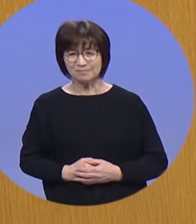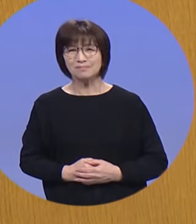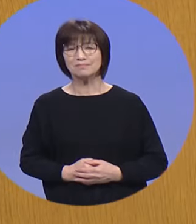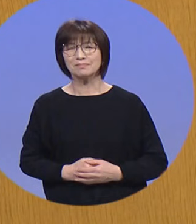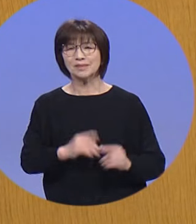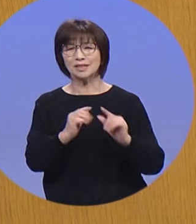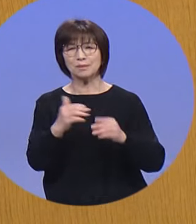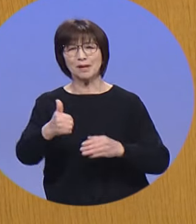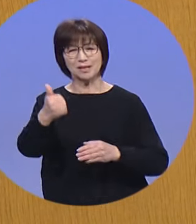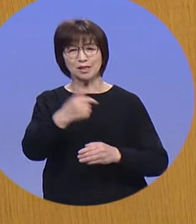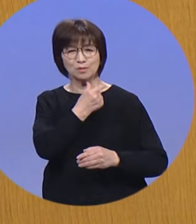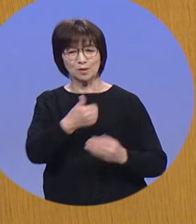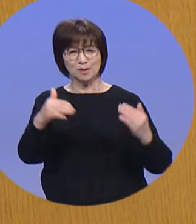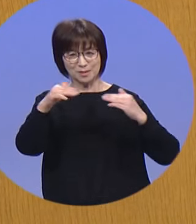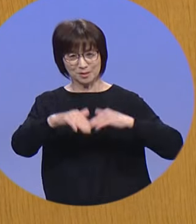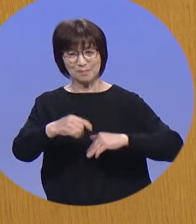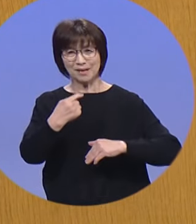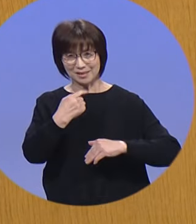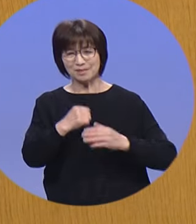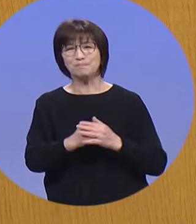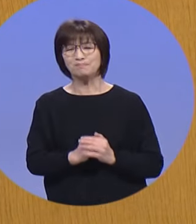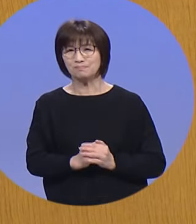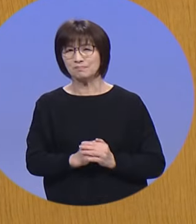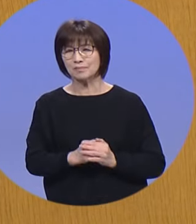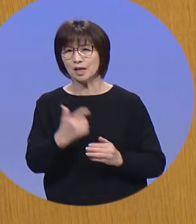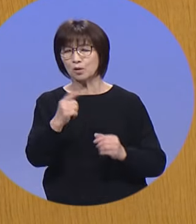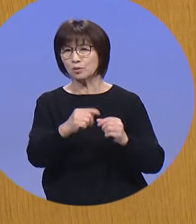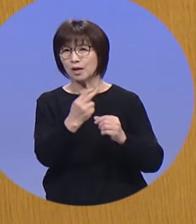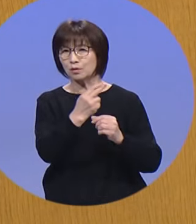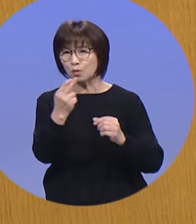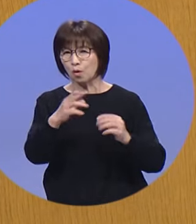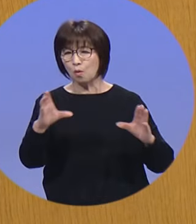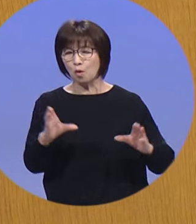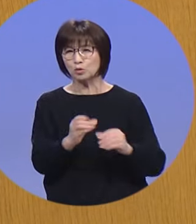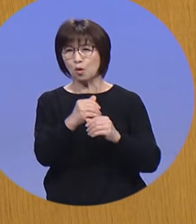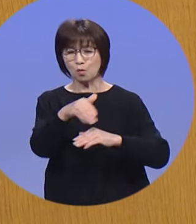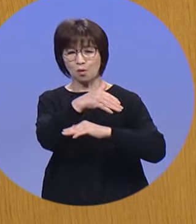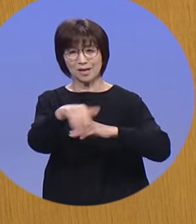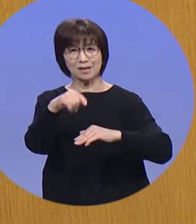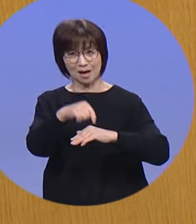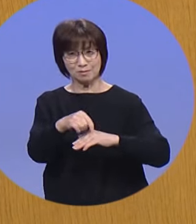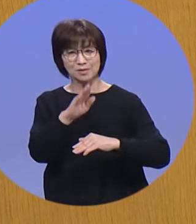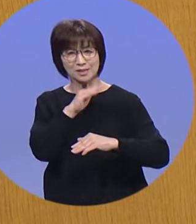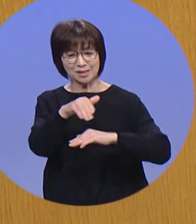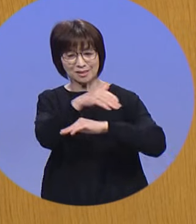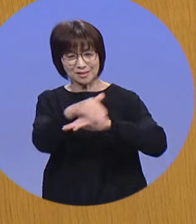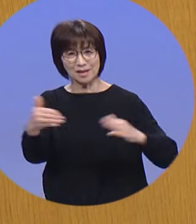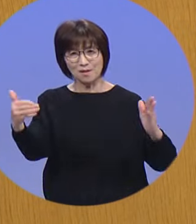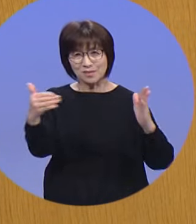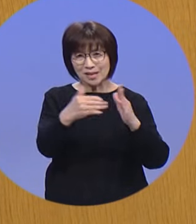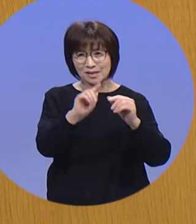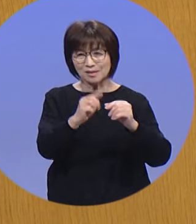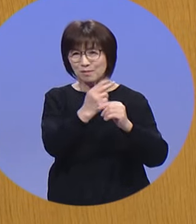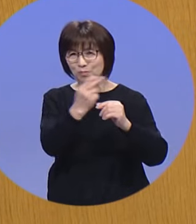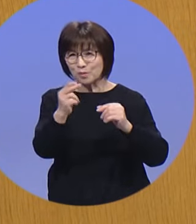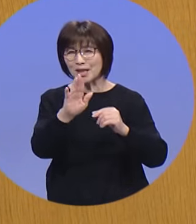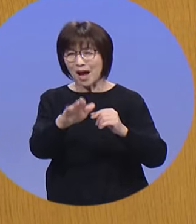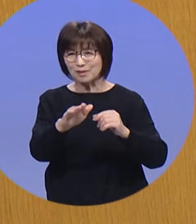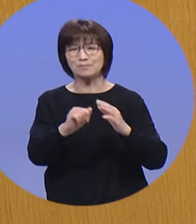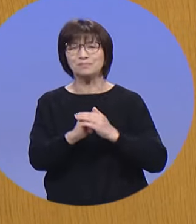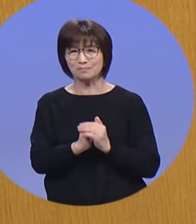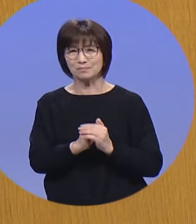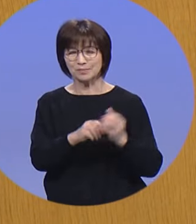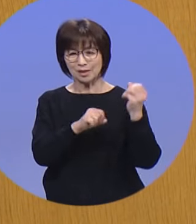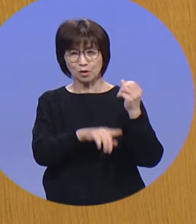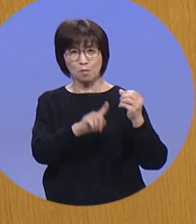千葉県知事の熊谷俊人です。令和6年度は総合計画における実施計画の最終年度であることから、基